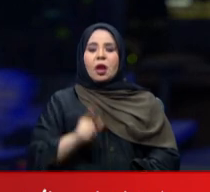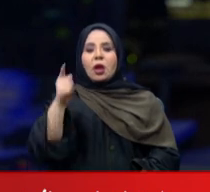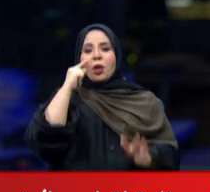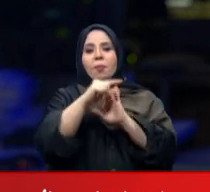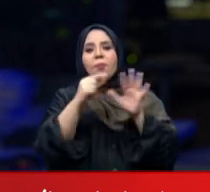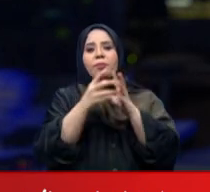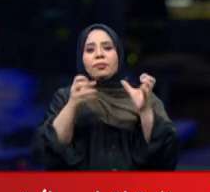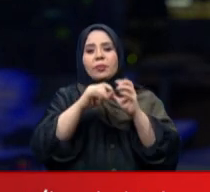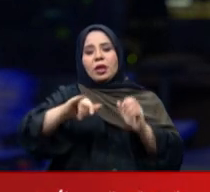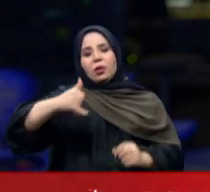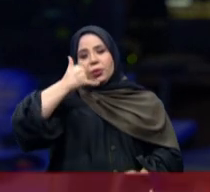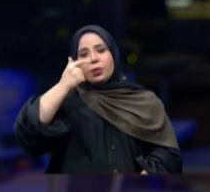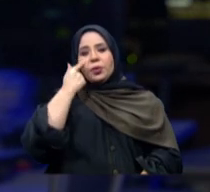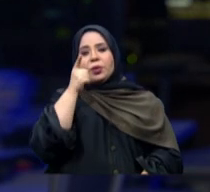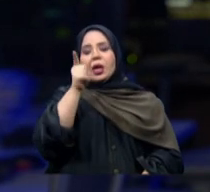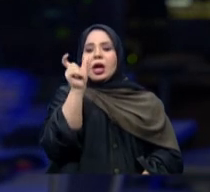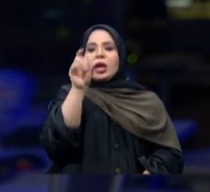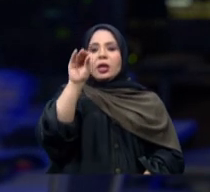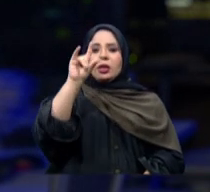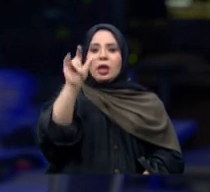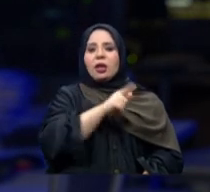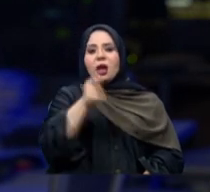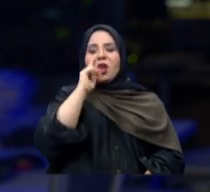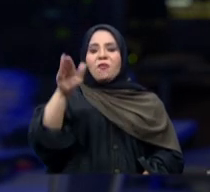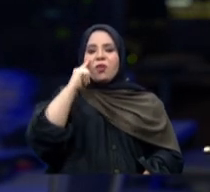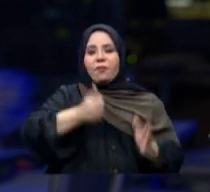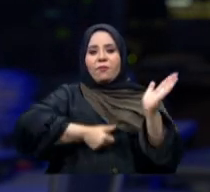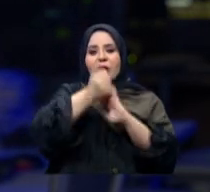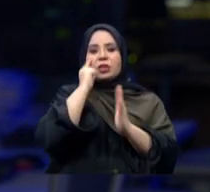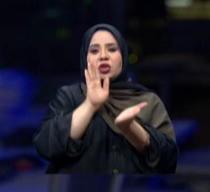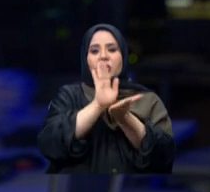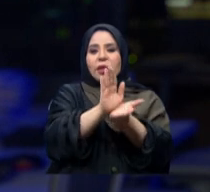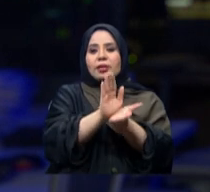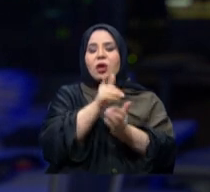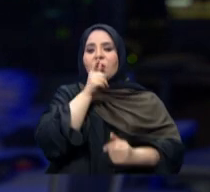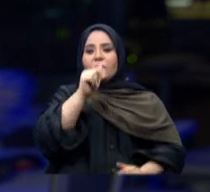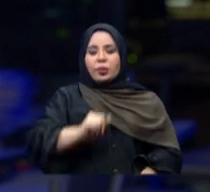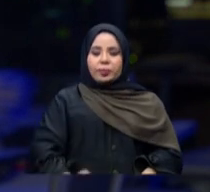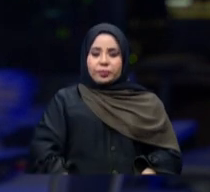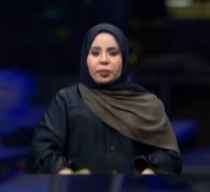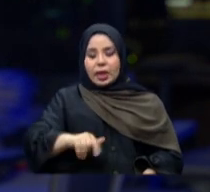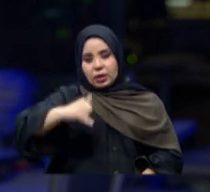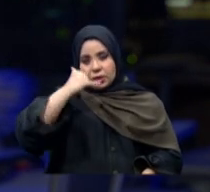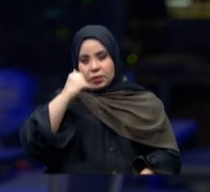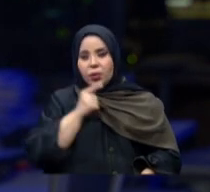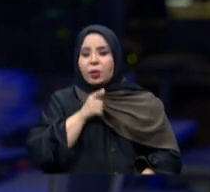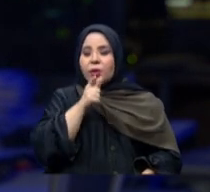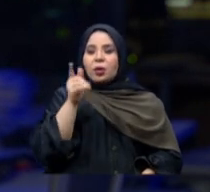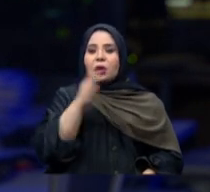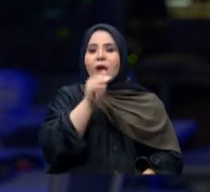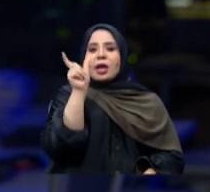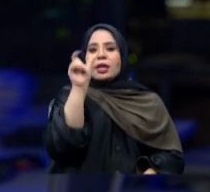حول هذا الموضوع معنا عبر الهاتف السيدة نهلة المحمود، وهي إحدى الفائزات بجائزة البحرين لريادة